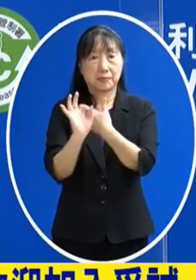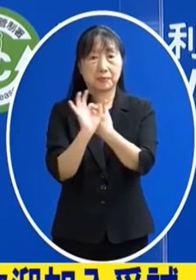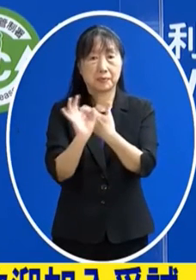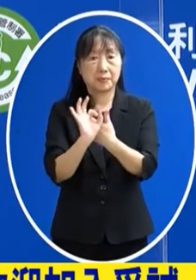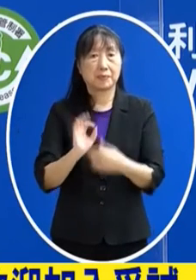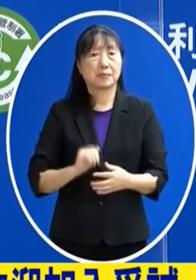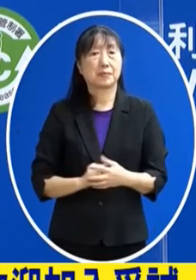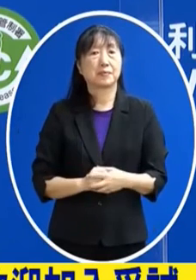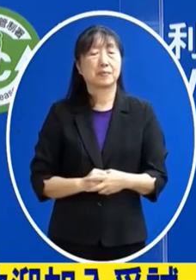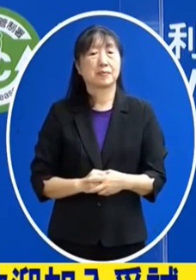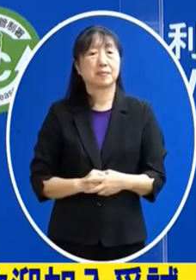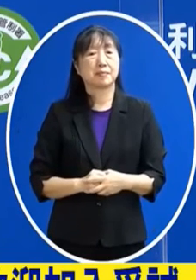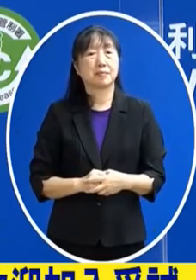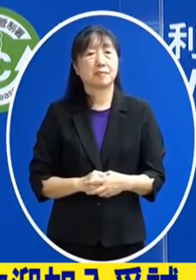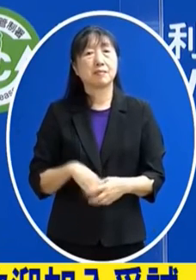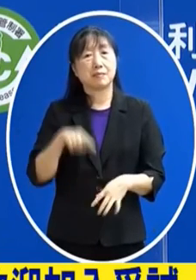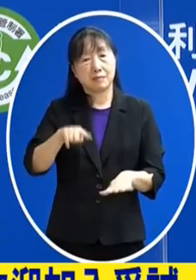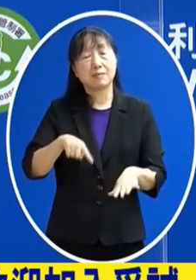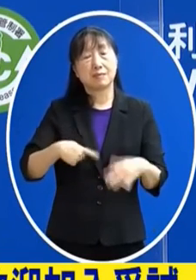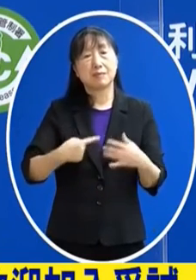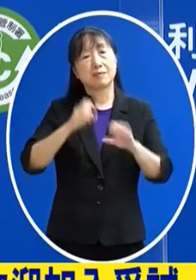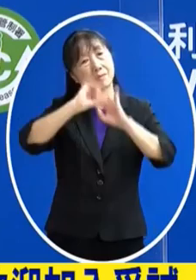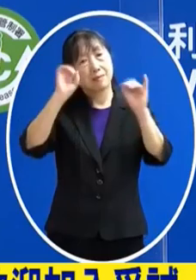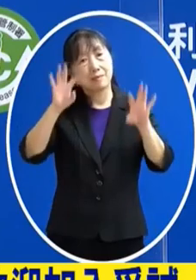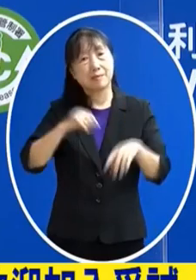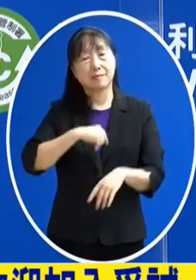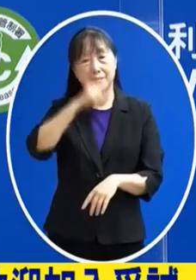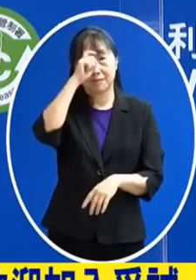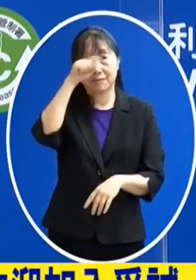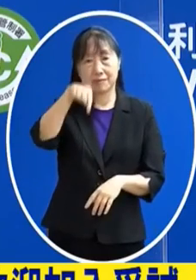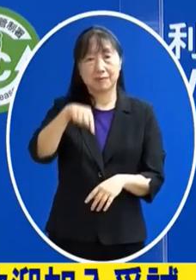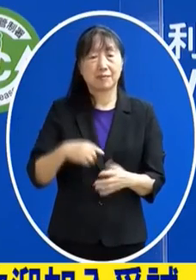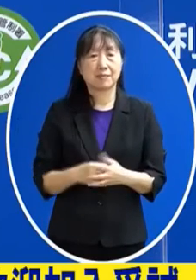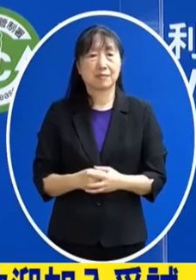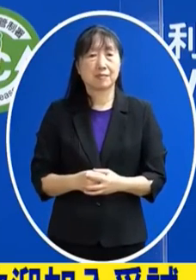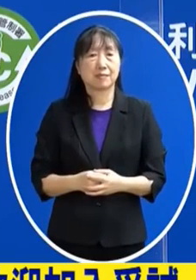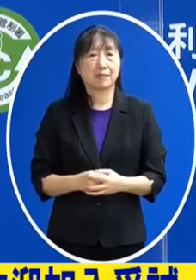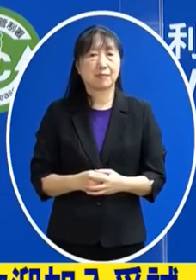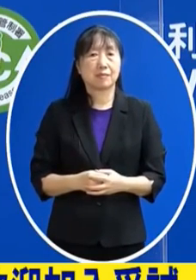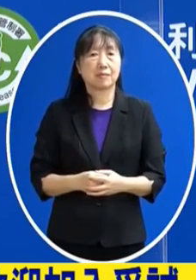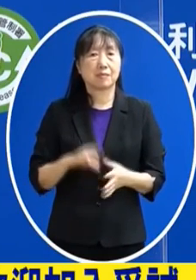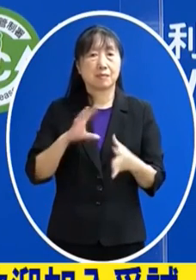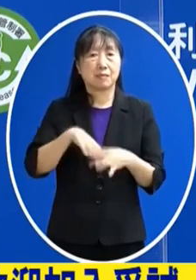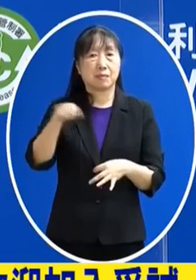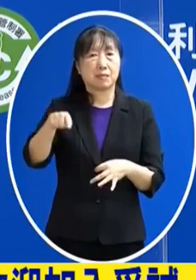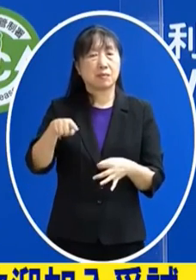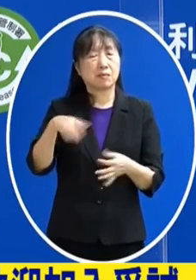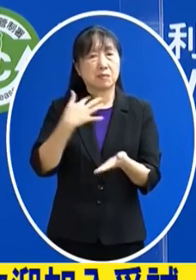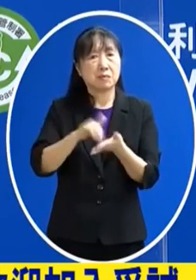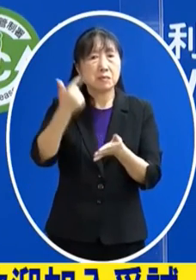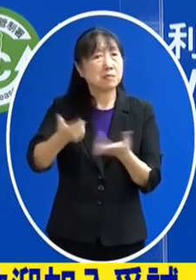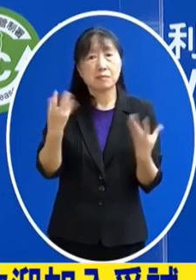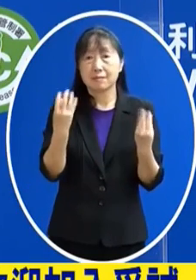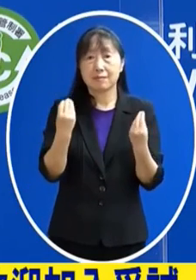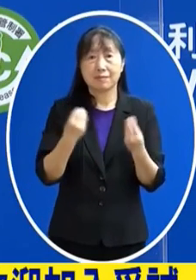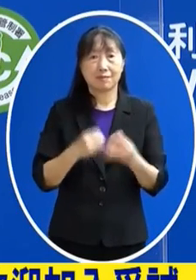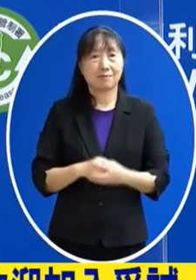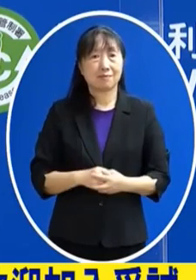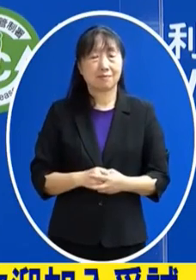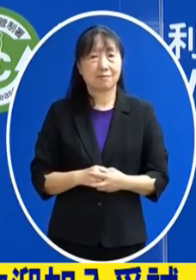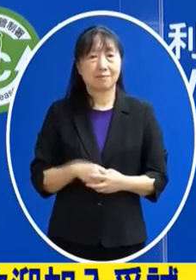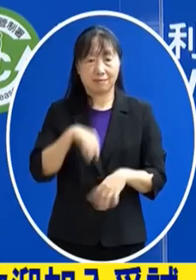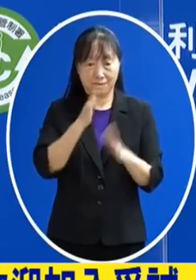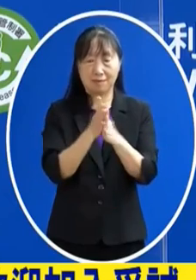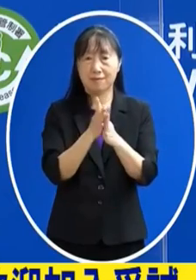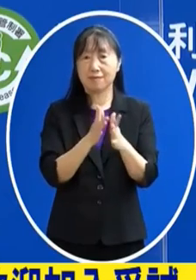床的试验，好，大概是我们要呼吁哈大家参加啊。第一个受案的速度并不算慢呐，啊，应该都是